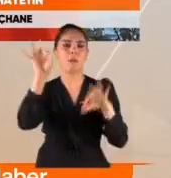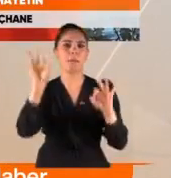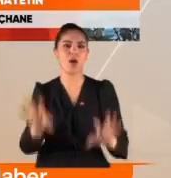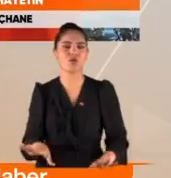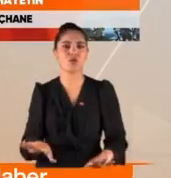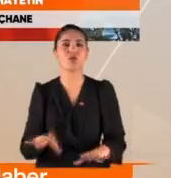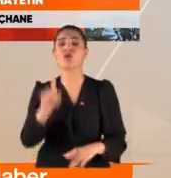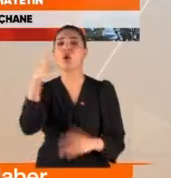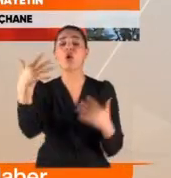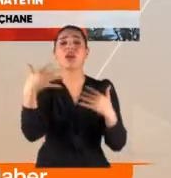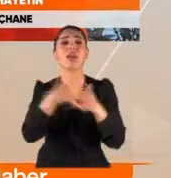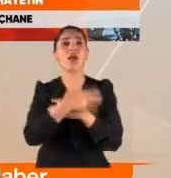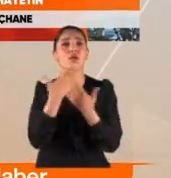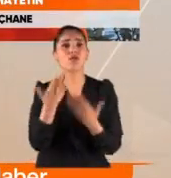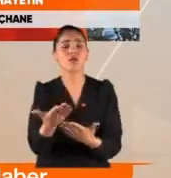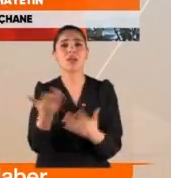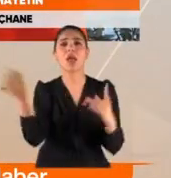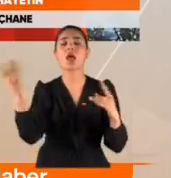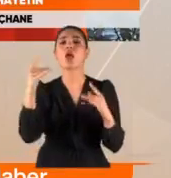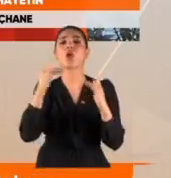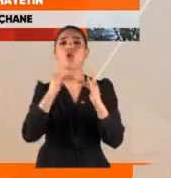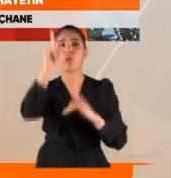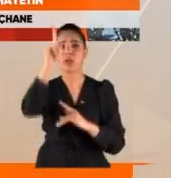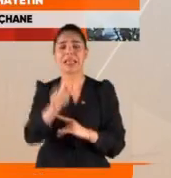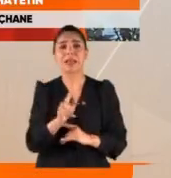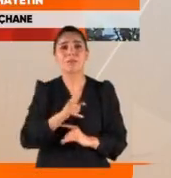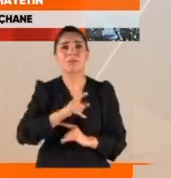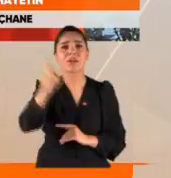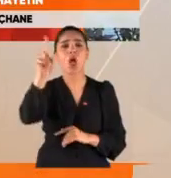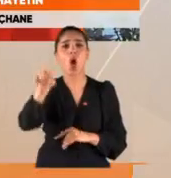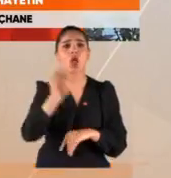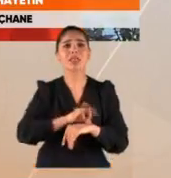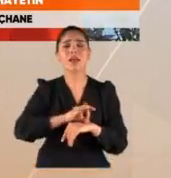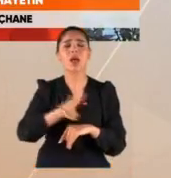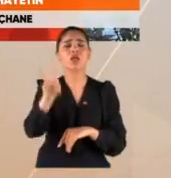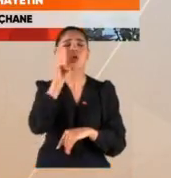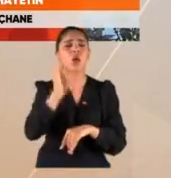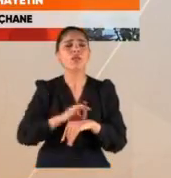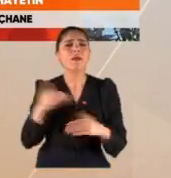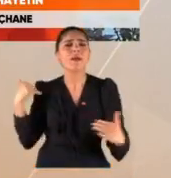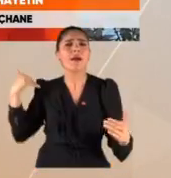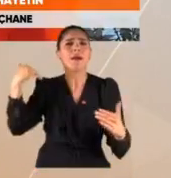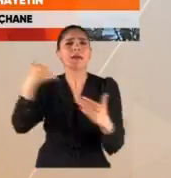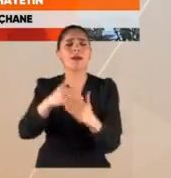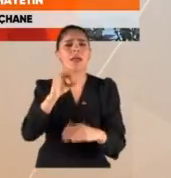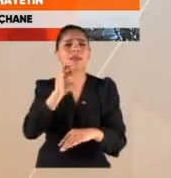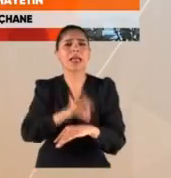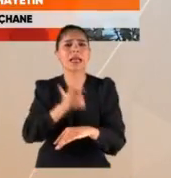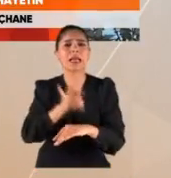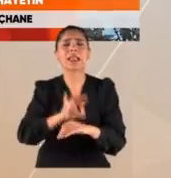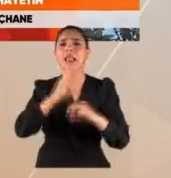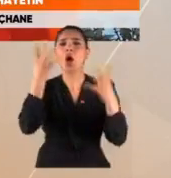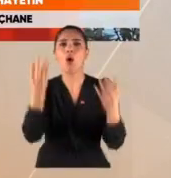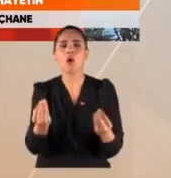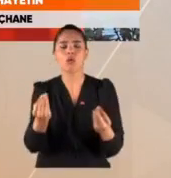istiyoruz. O kara gecede, köprüde ilk kurşunun ateşlendiği andan son ana kadar dakika dakika ne